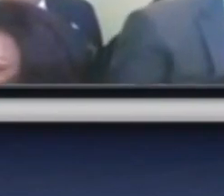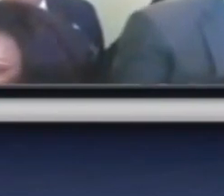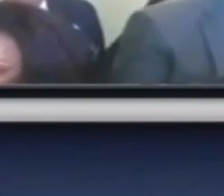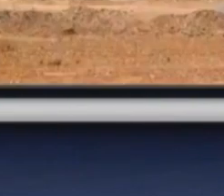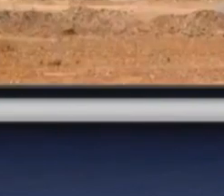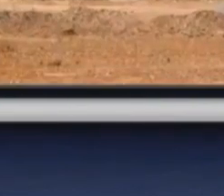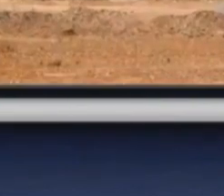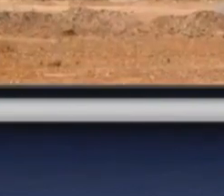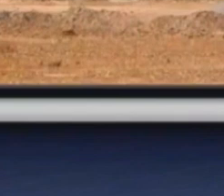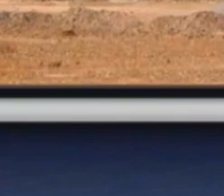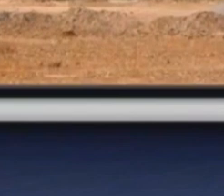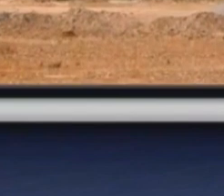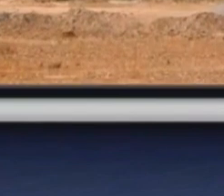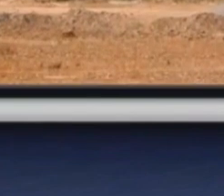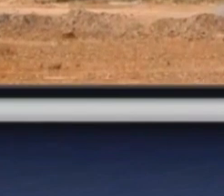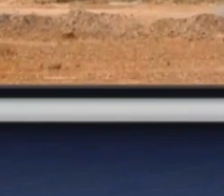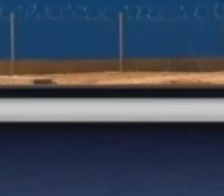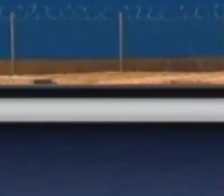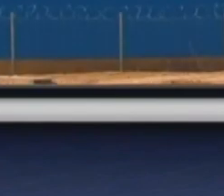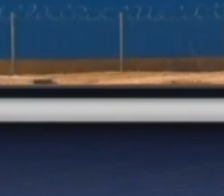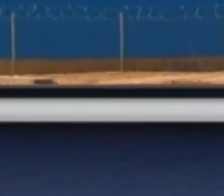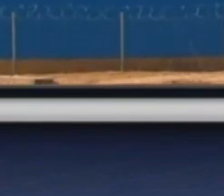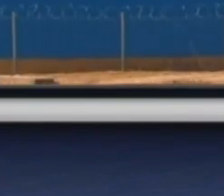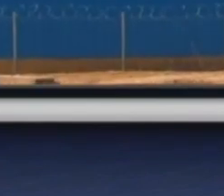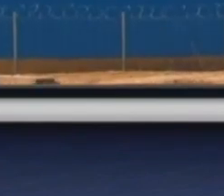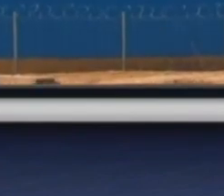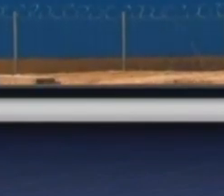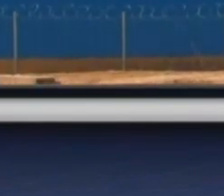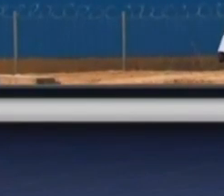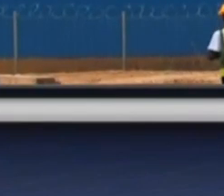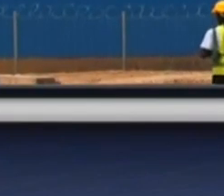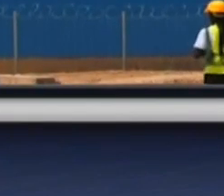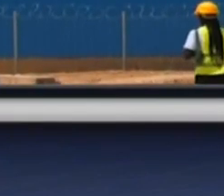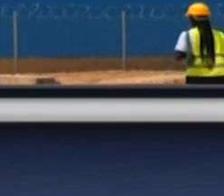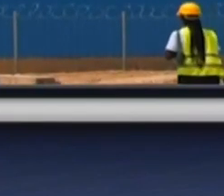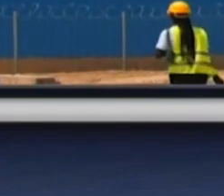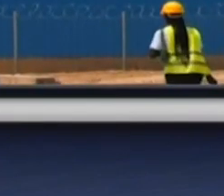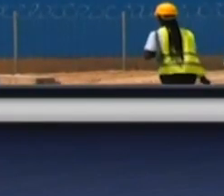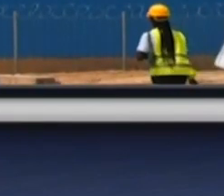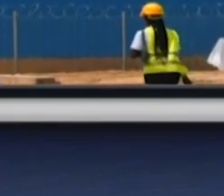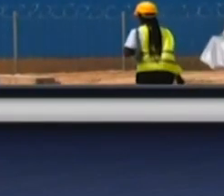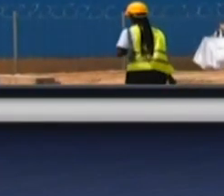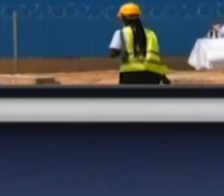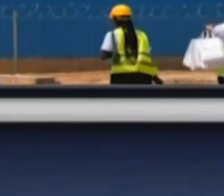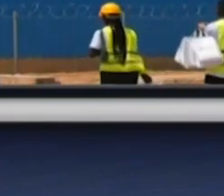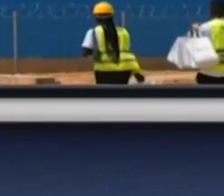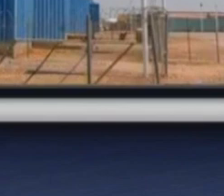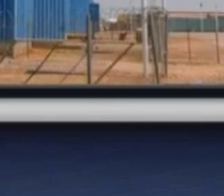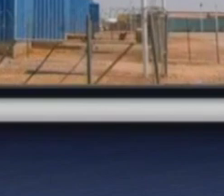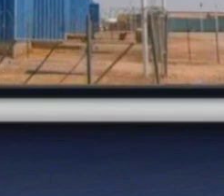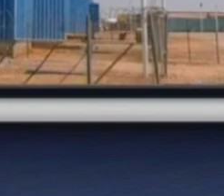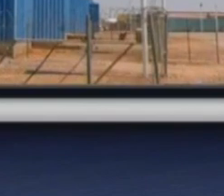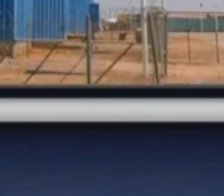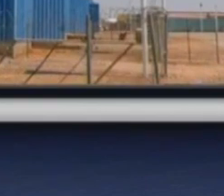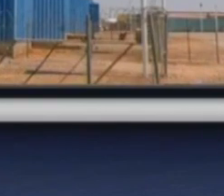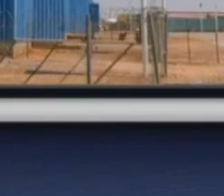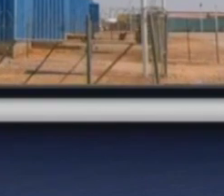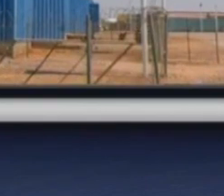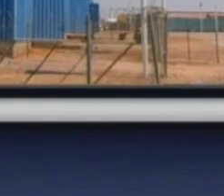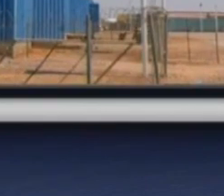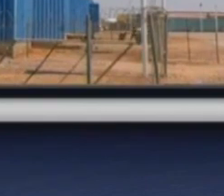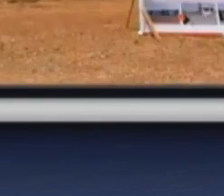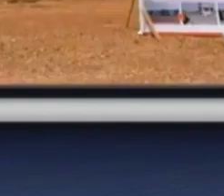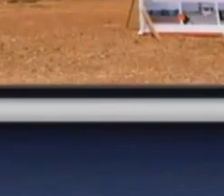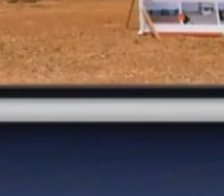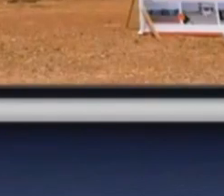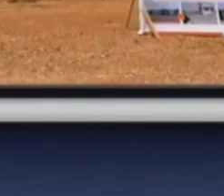une renaissance des édifices modernes, métamorphose les horizons, un centre moderne de négoce pour creuseurs